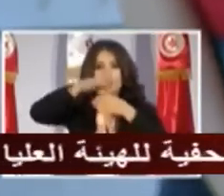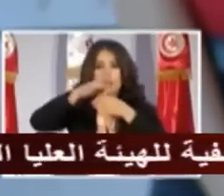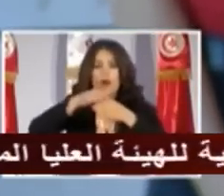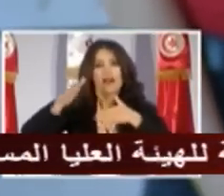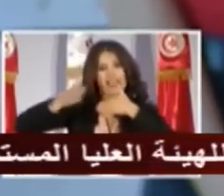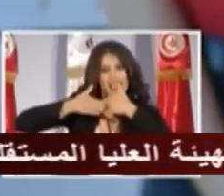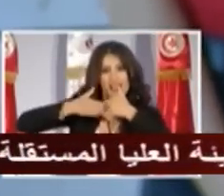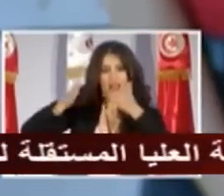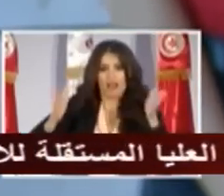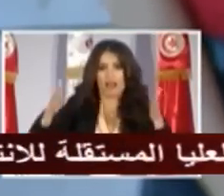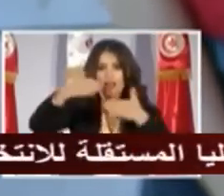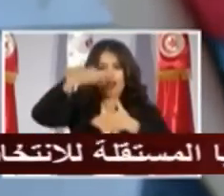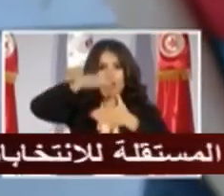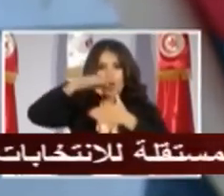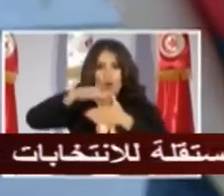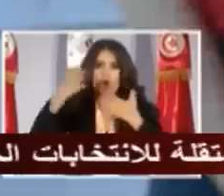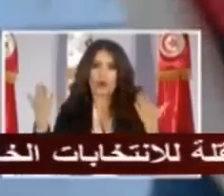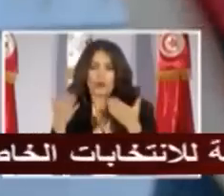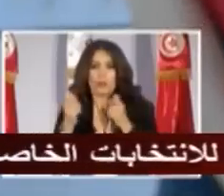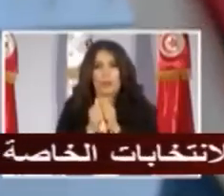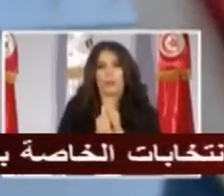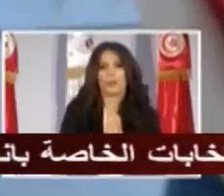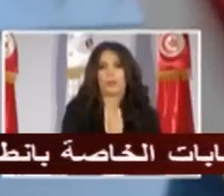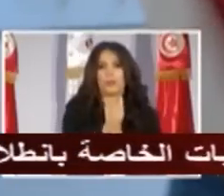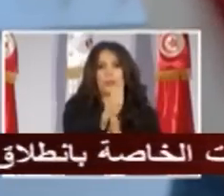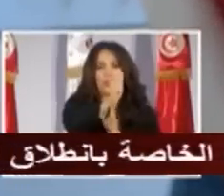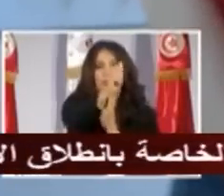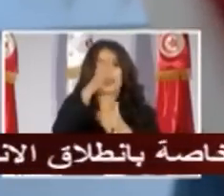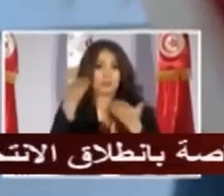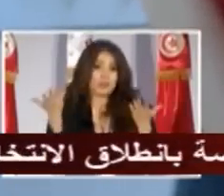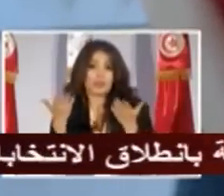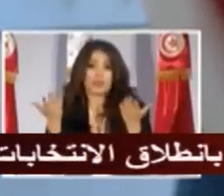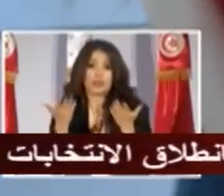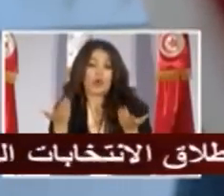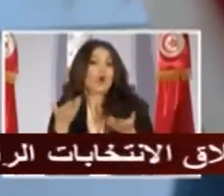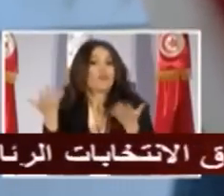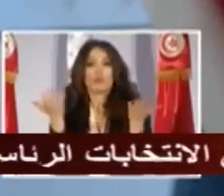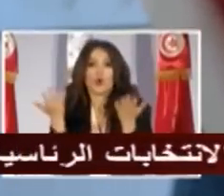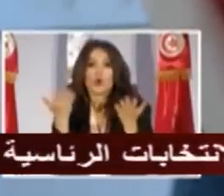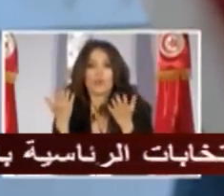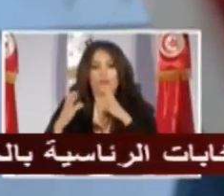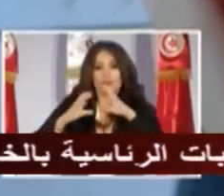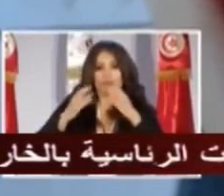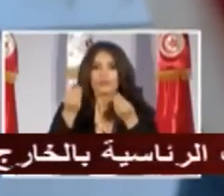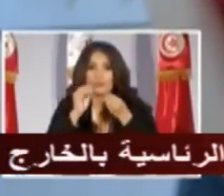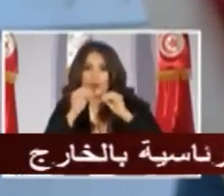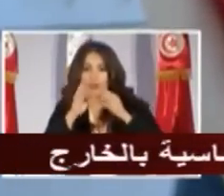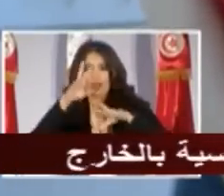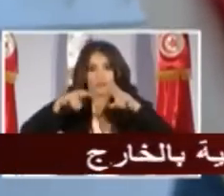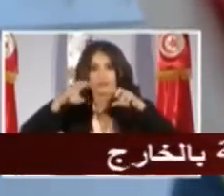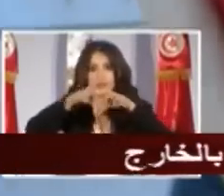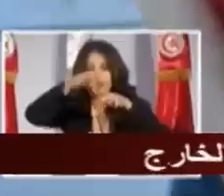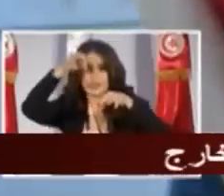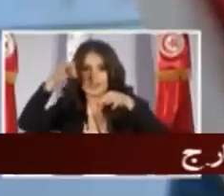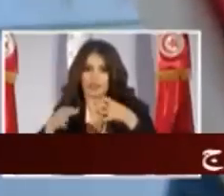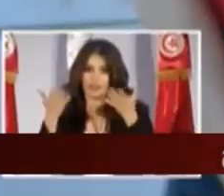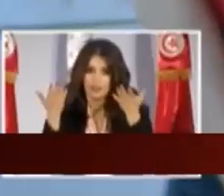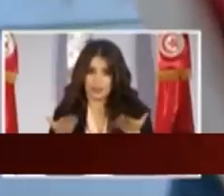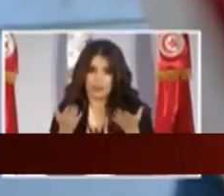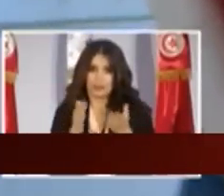هو في سيدني ويبعد مئات الكيلومترات كيف سيتم التعامل مع هذا الموضوع وهل وصلت ان هذه